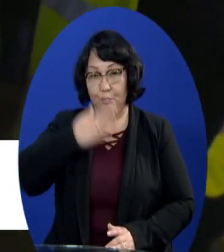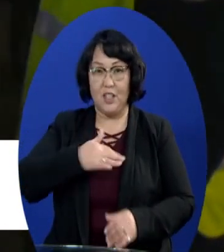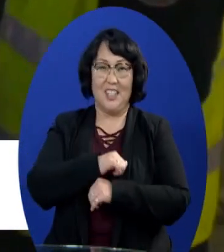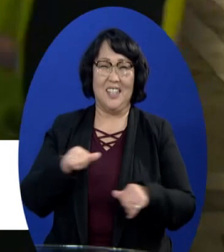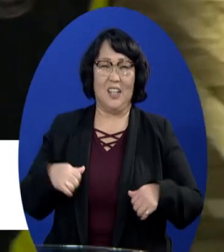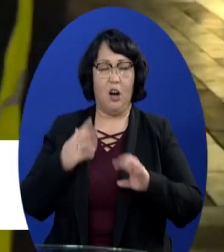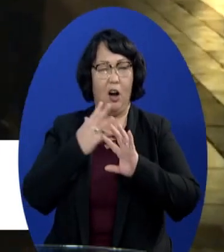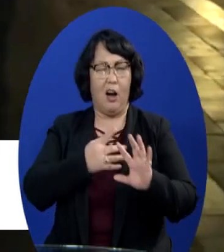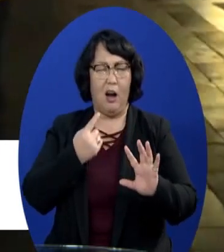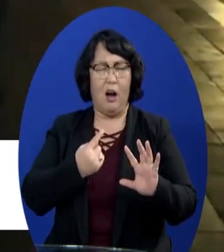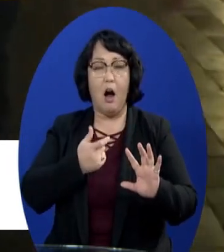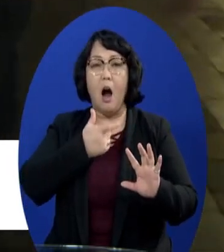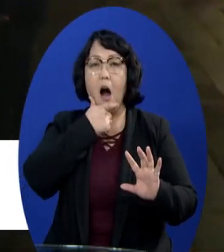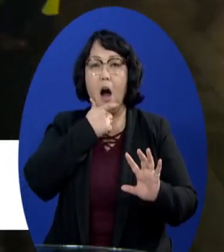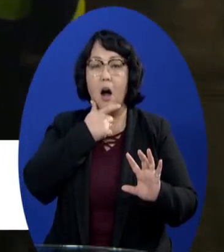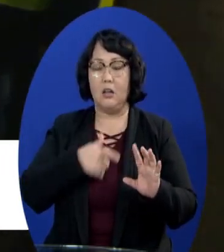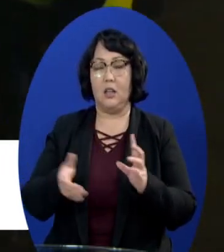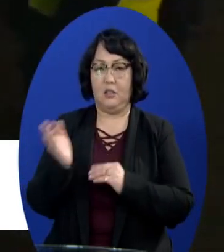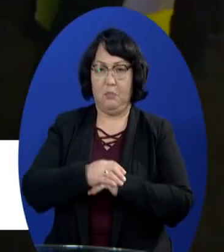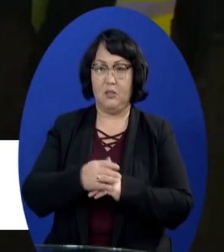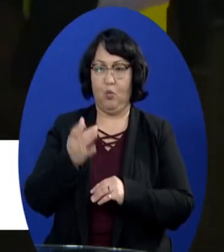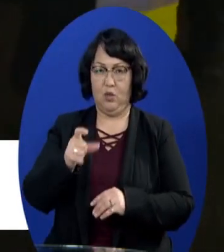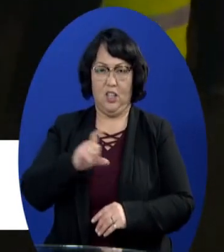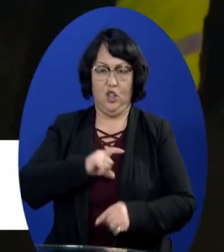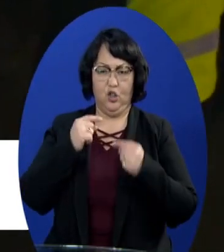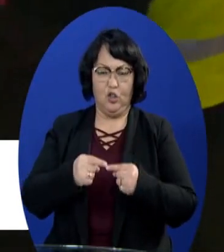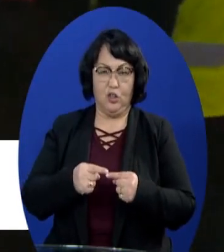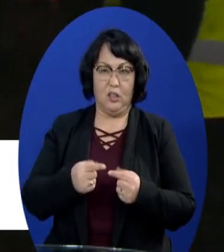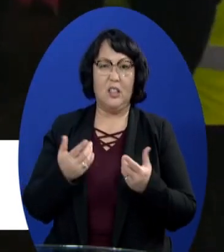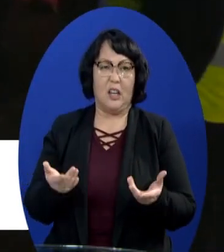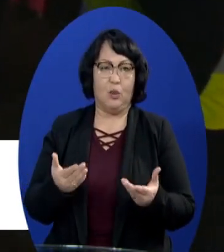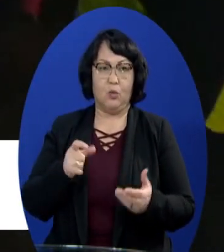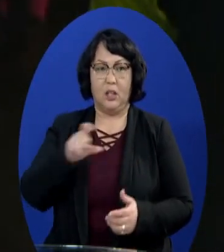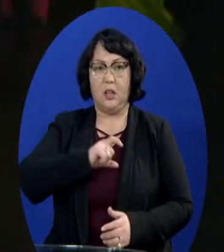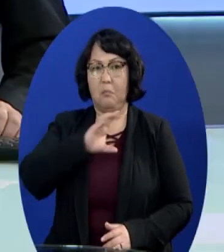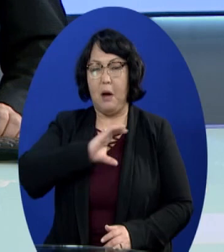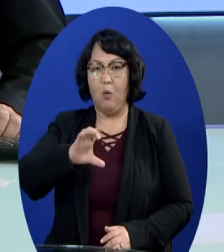гэд олон баримтыг хүний эрхийн байгууллагууд энэ өдөр нэхэн шаардлаа.